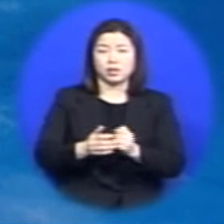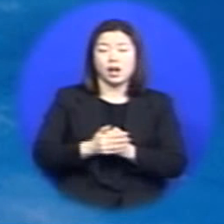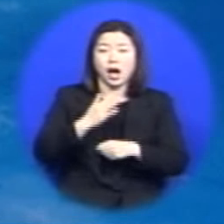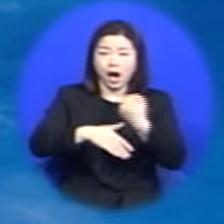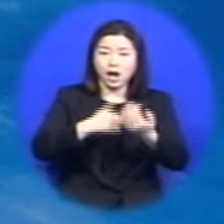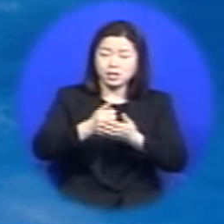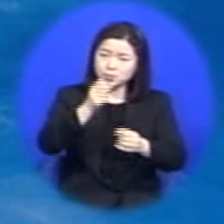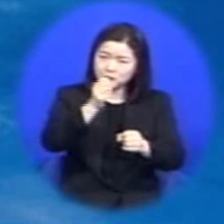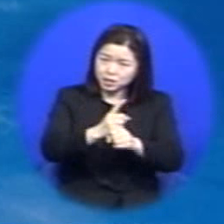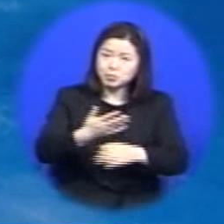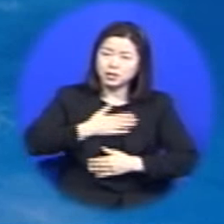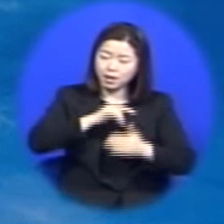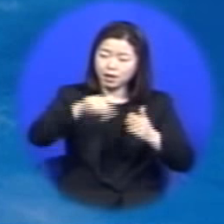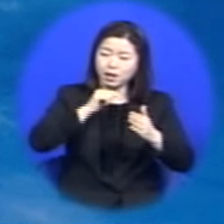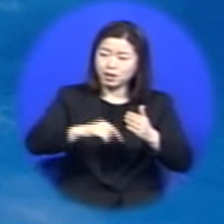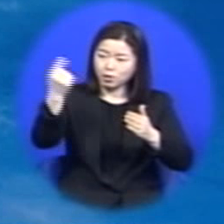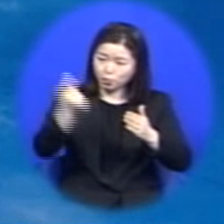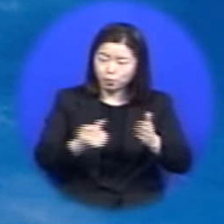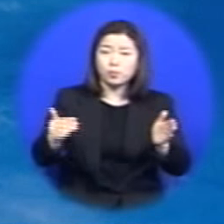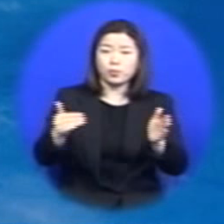하나님은 이미 내 안에 오셨어요.